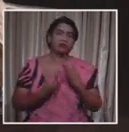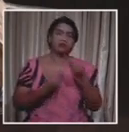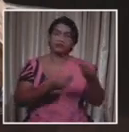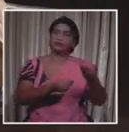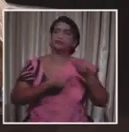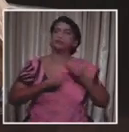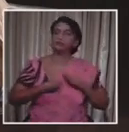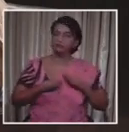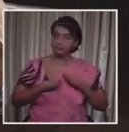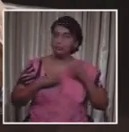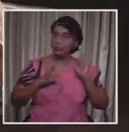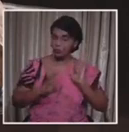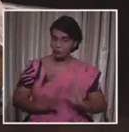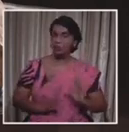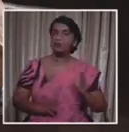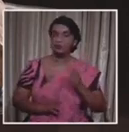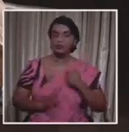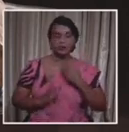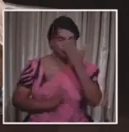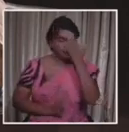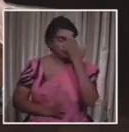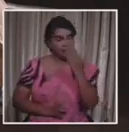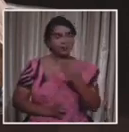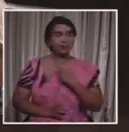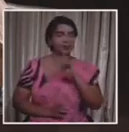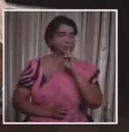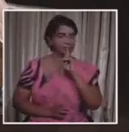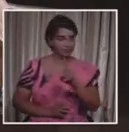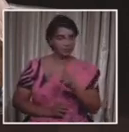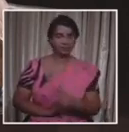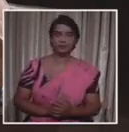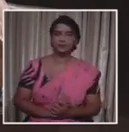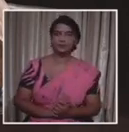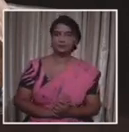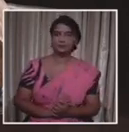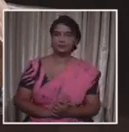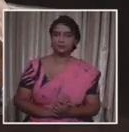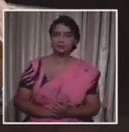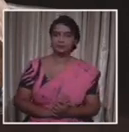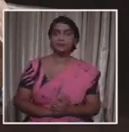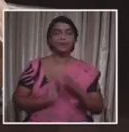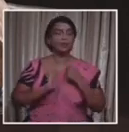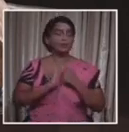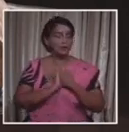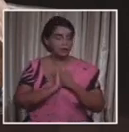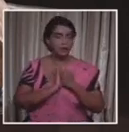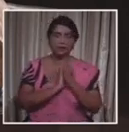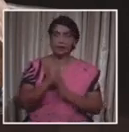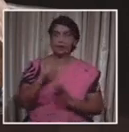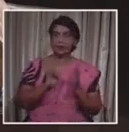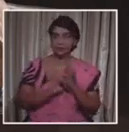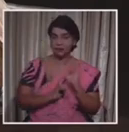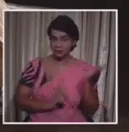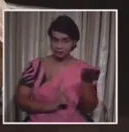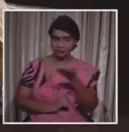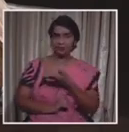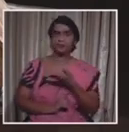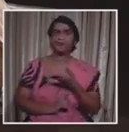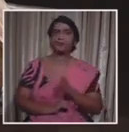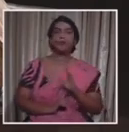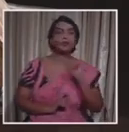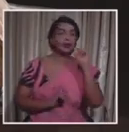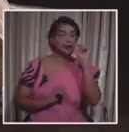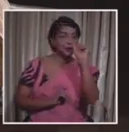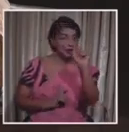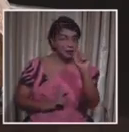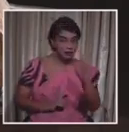baradiya yutu bawada, karunikawa, danwa sitini. Garu Menteri Varuni, nama